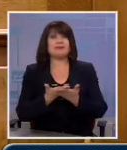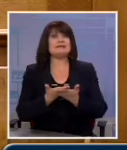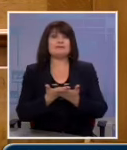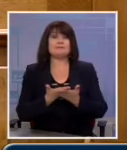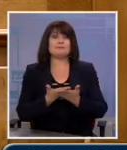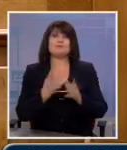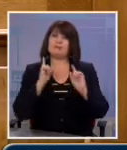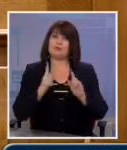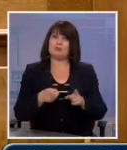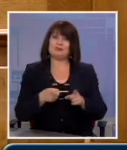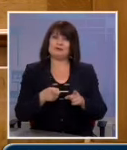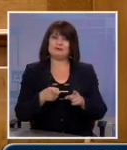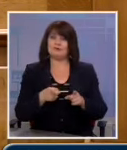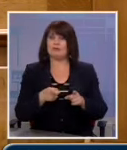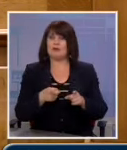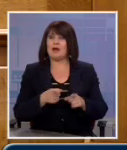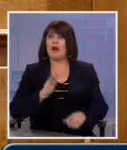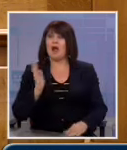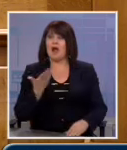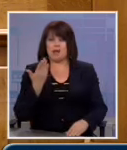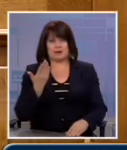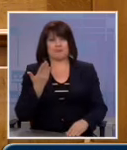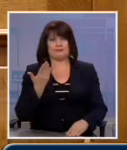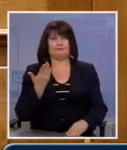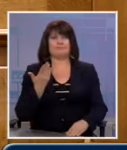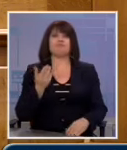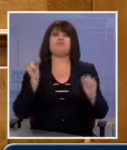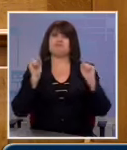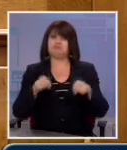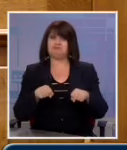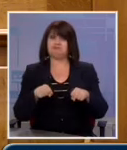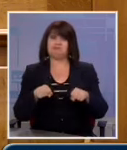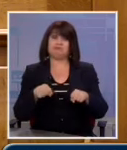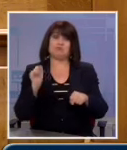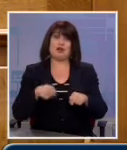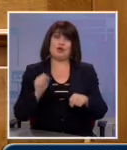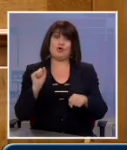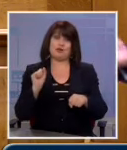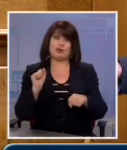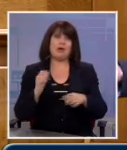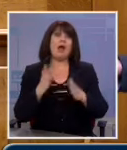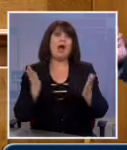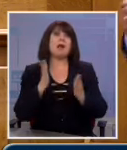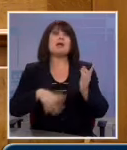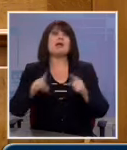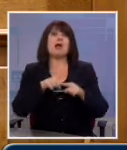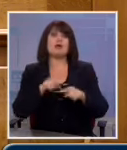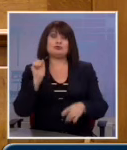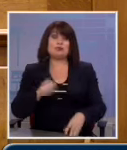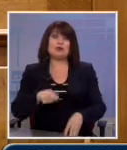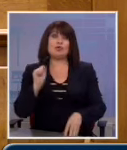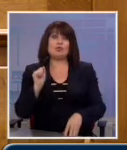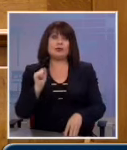του να αποφασιστεί εάν συμφωνούμε ή όχι, αν θα συμφωνήσει ο ελληνικός λαός ή